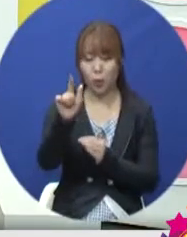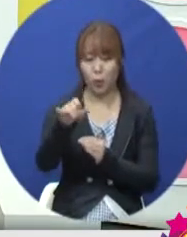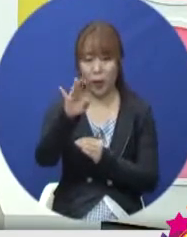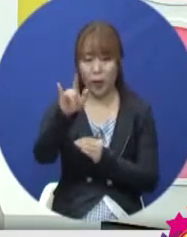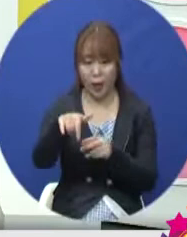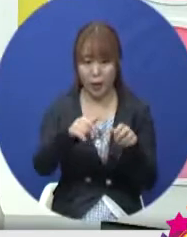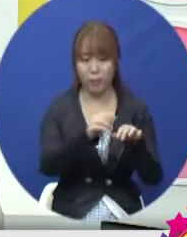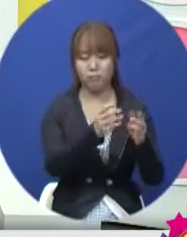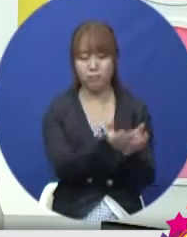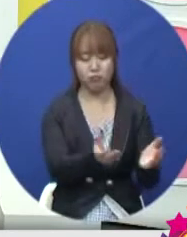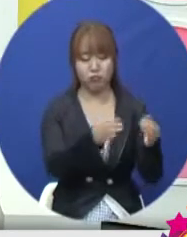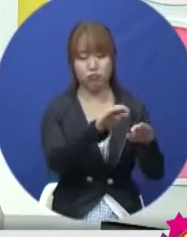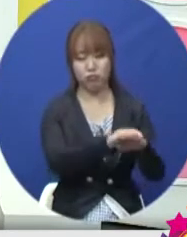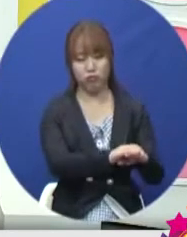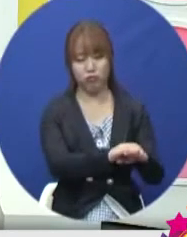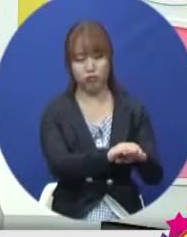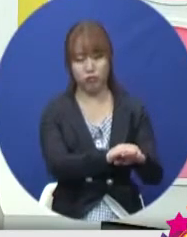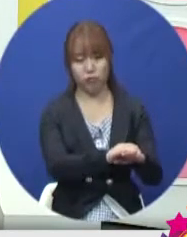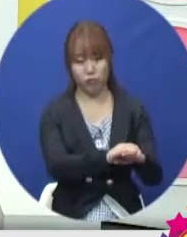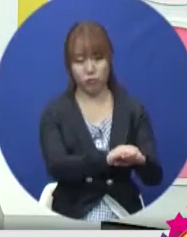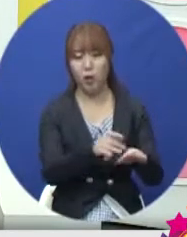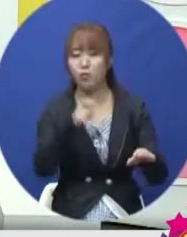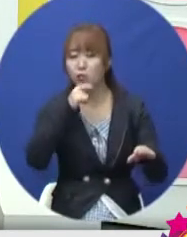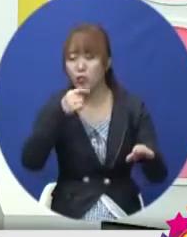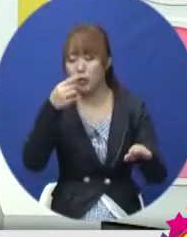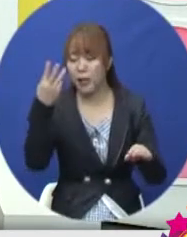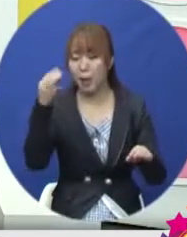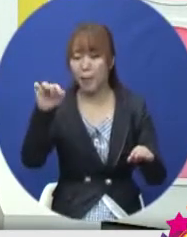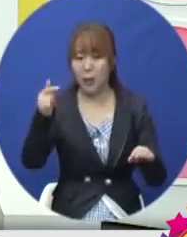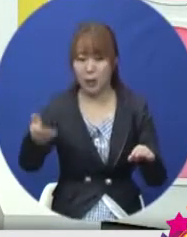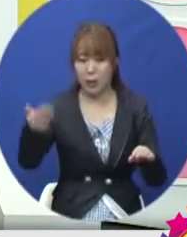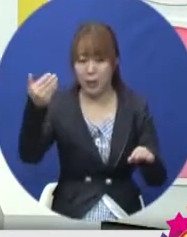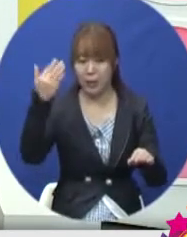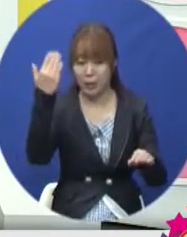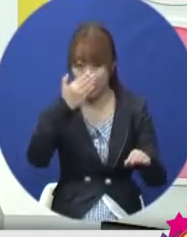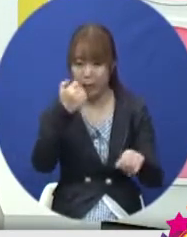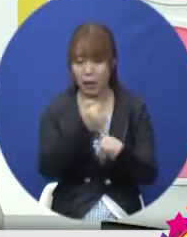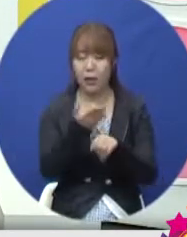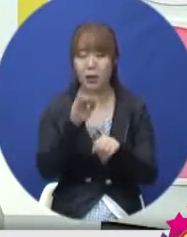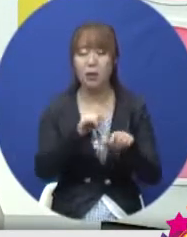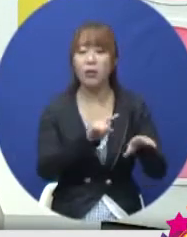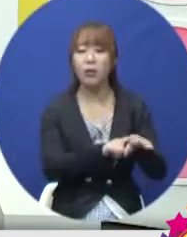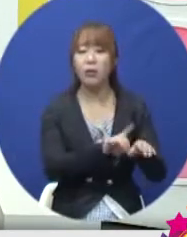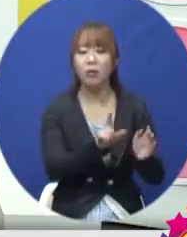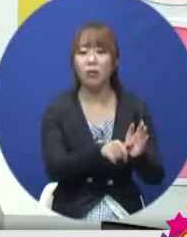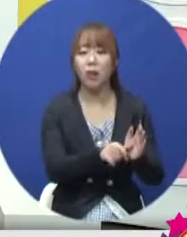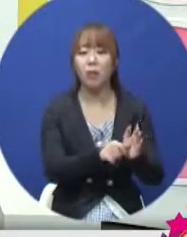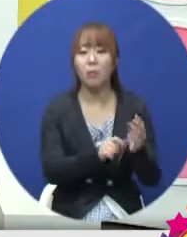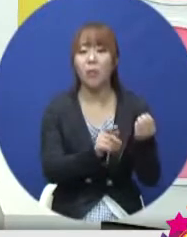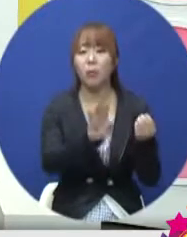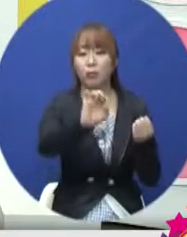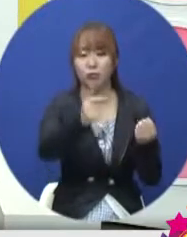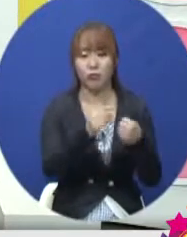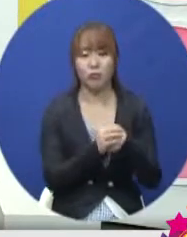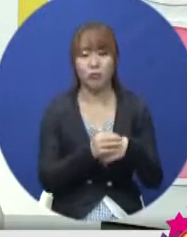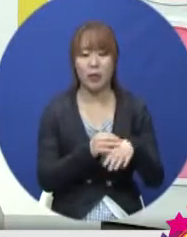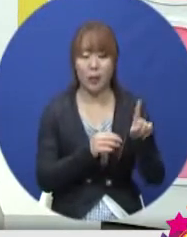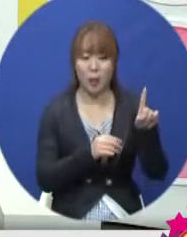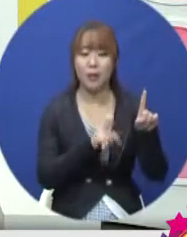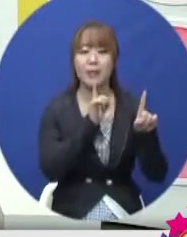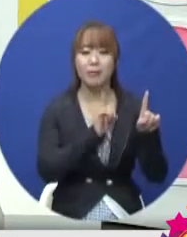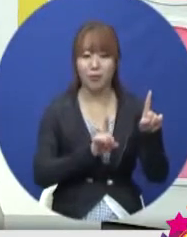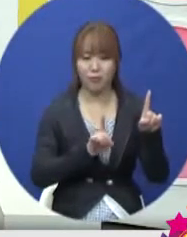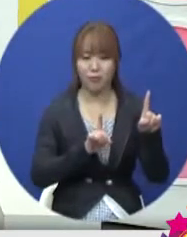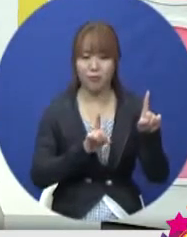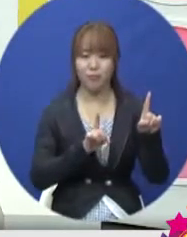담그고 자, 물로 3번 이상 씻어야 하는데요. 자, 이때 얼마나 또 담가야 할까요? 네. 자, 보기 드리겠습니다. 보기 1번.